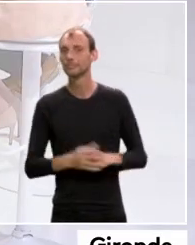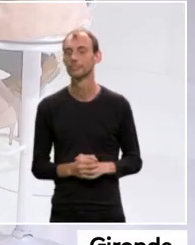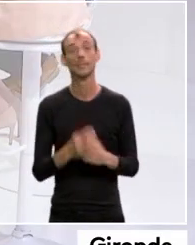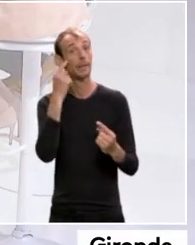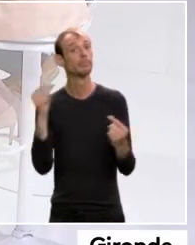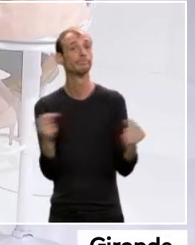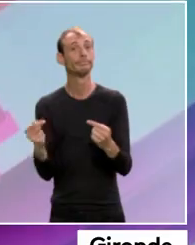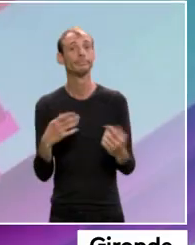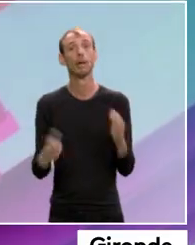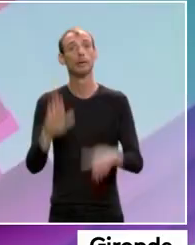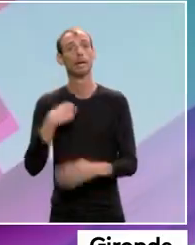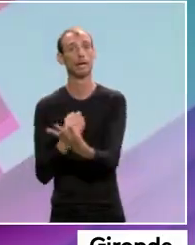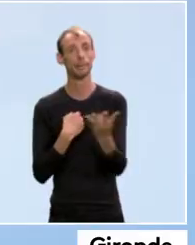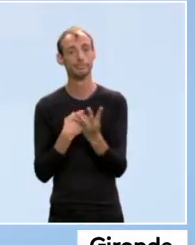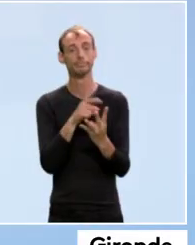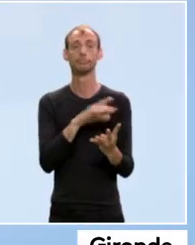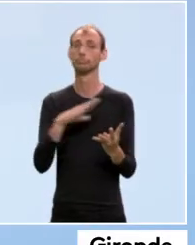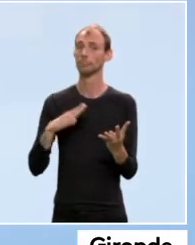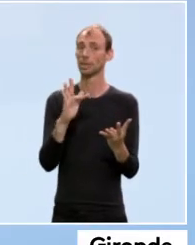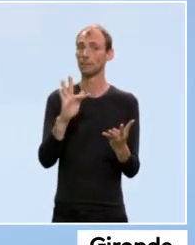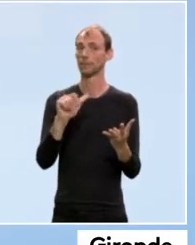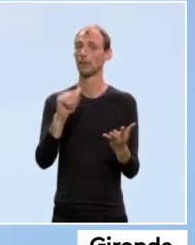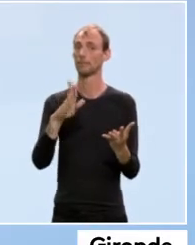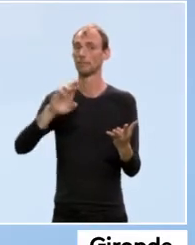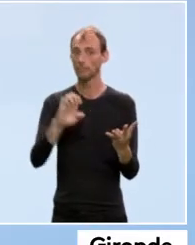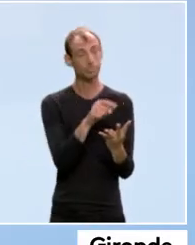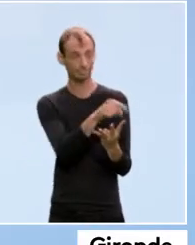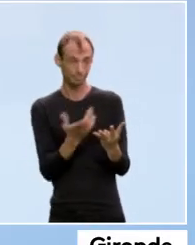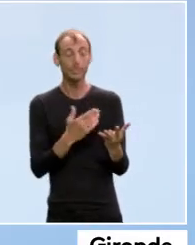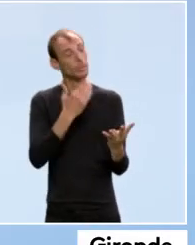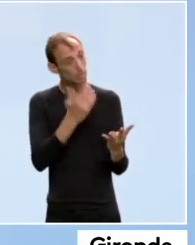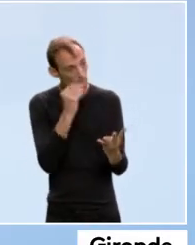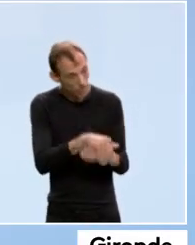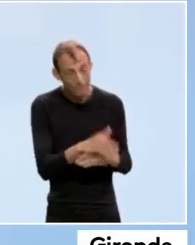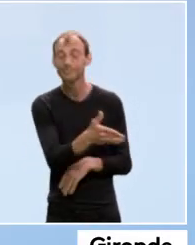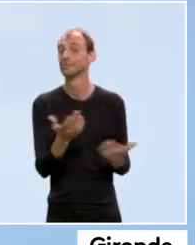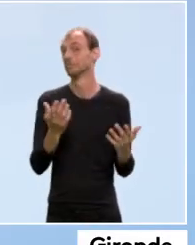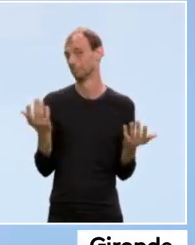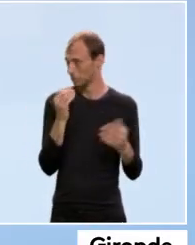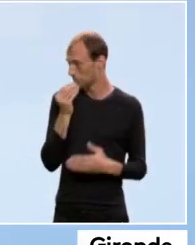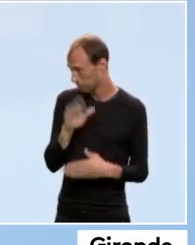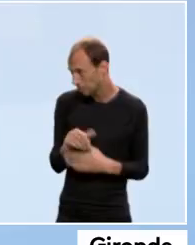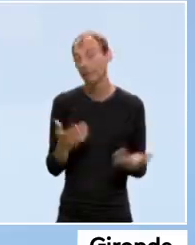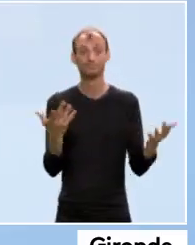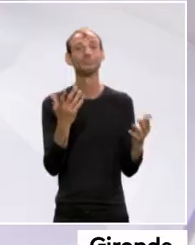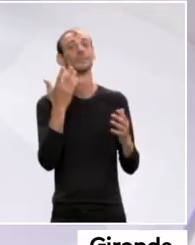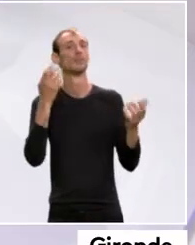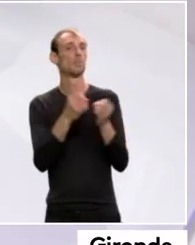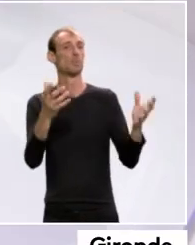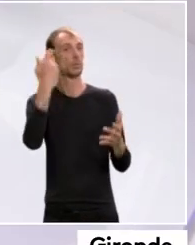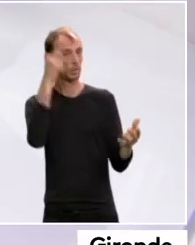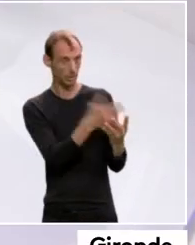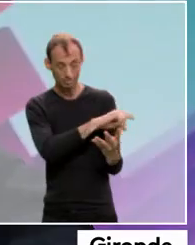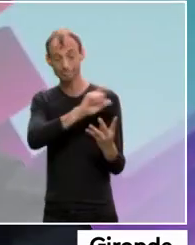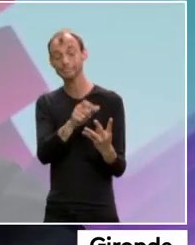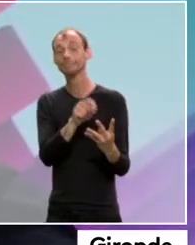candidats sans sur notre plateau Catherine Fabre bonsoir vous êtes à la discuter sortante c'est la majorité présidentielle sur la bannière ensemble face à